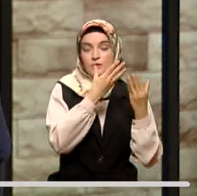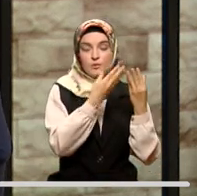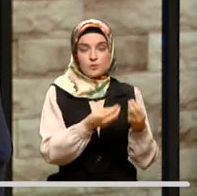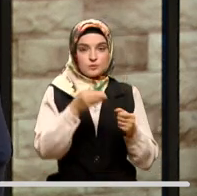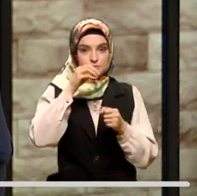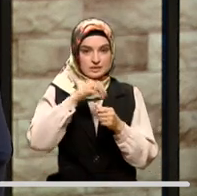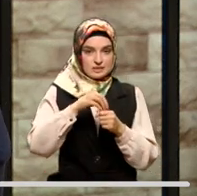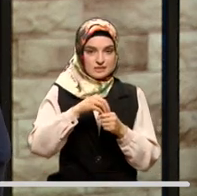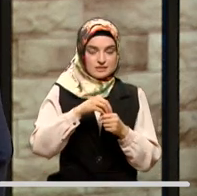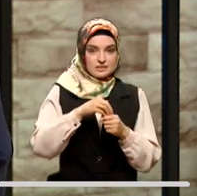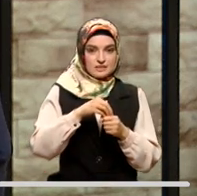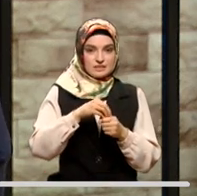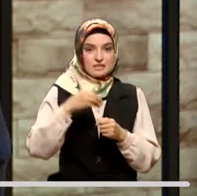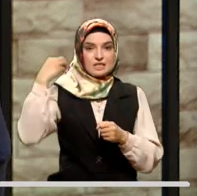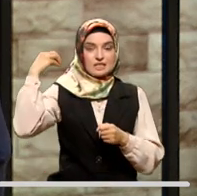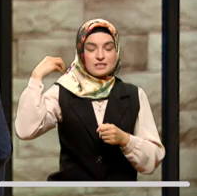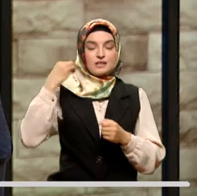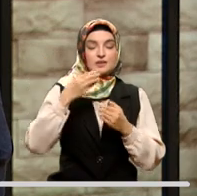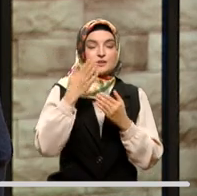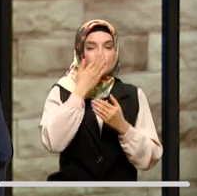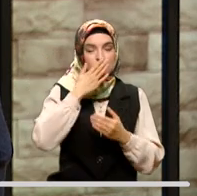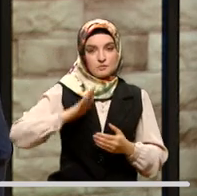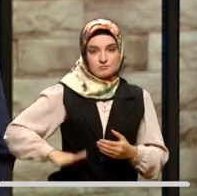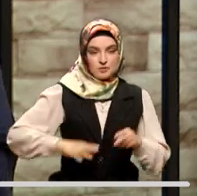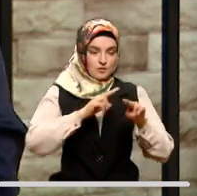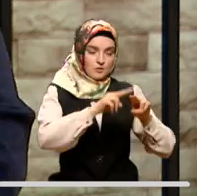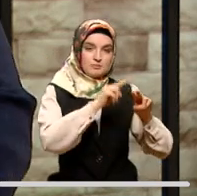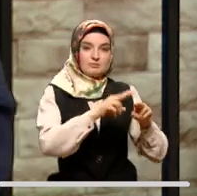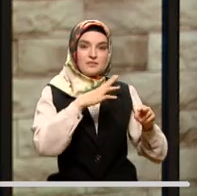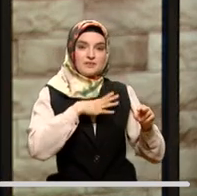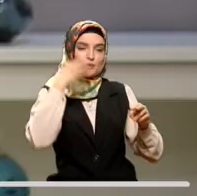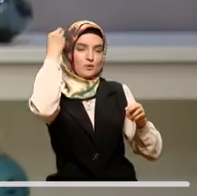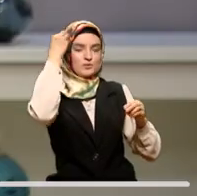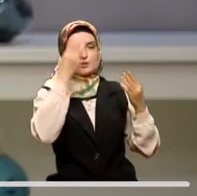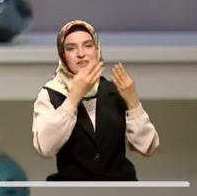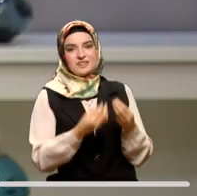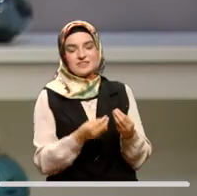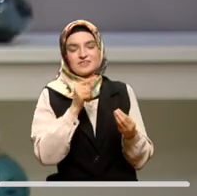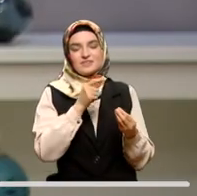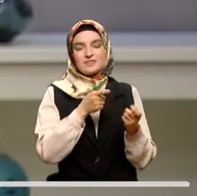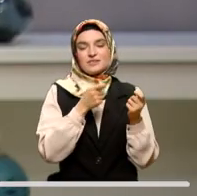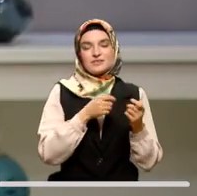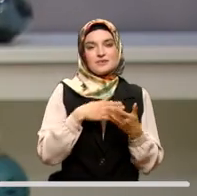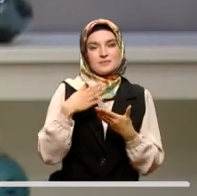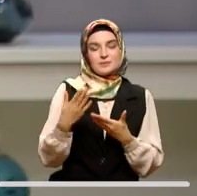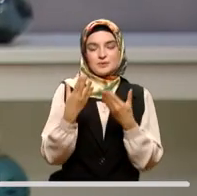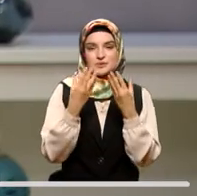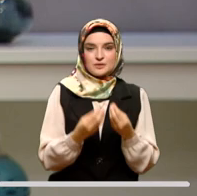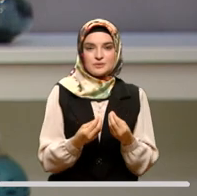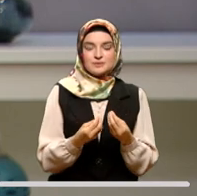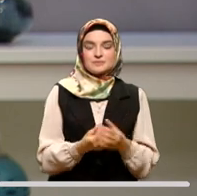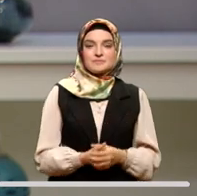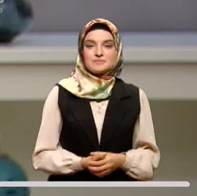için yer yer yeni öğrencileri de öğrettik. Yeni başlayanlara değil tabii mi? Yani, o zaman hoca olduk yani. O da kursta ayrı bir şeydir. Kursta, hatırlarım. Biliyorsunuz. Kesinlikle. Ayrı